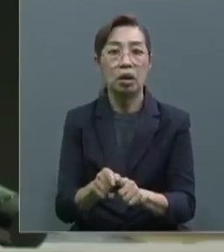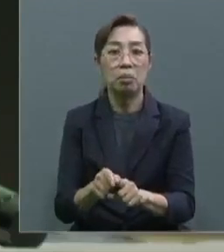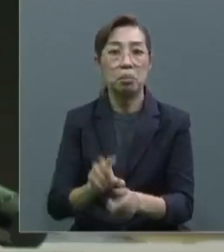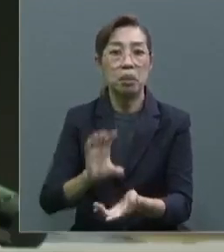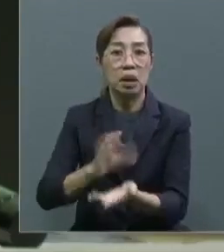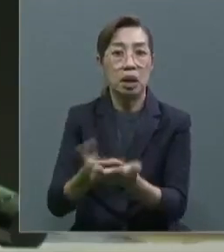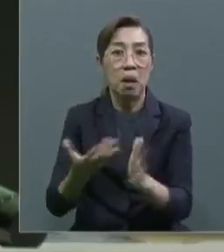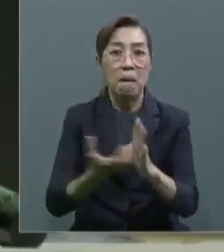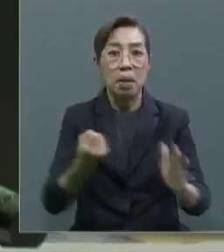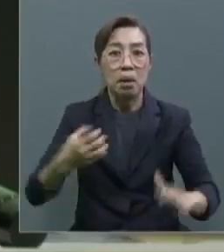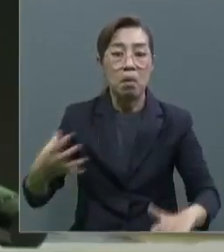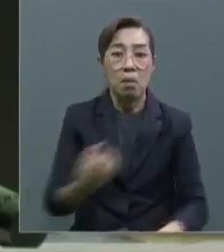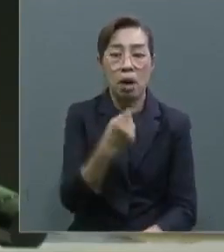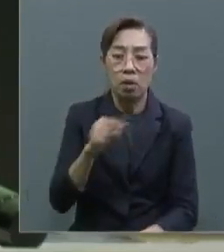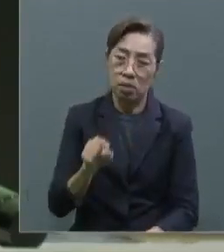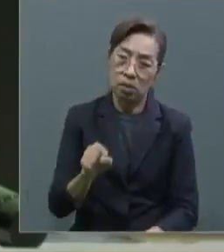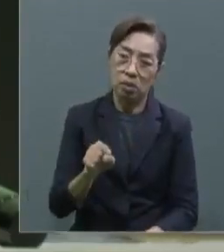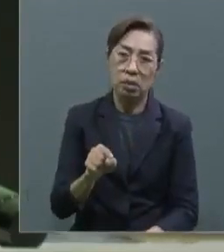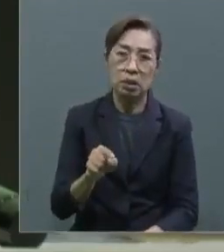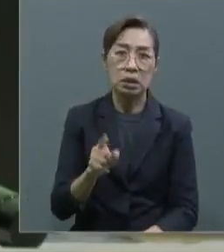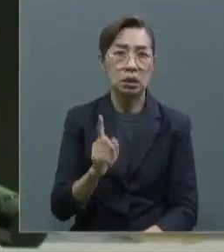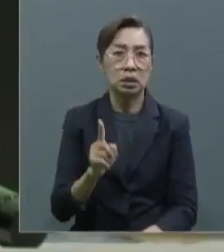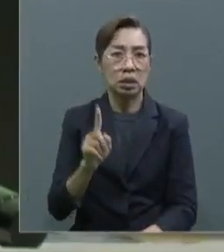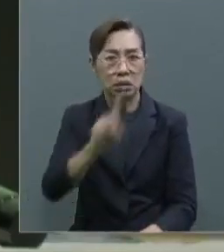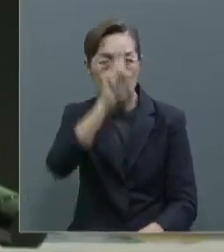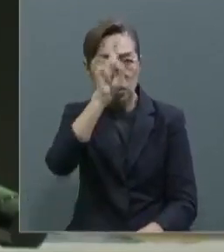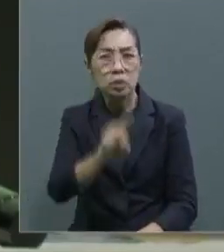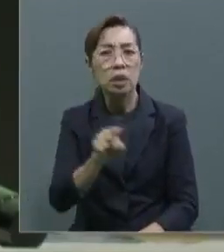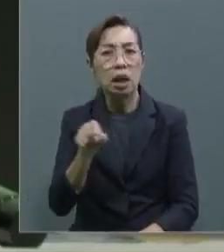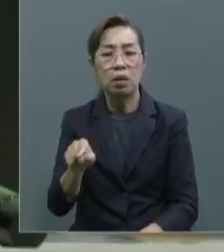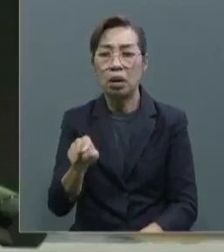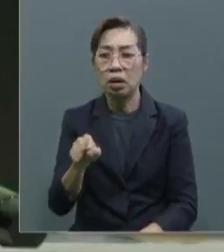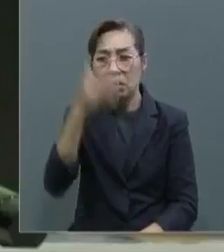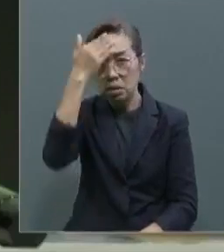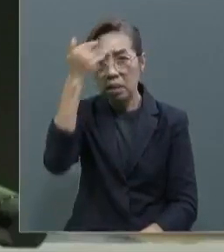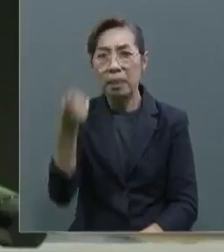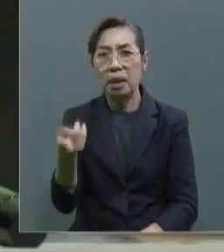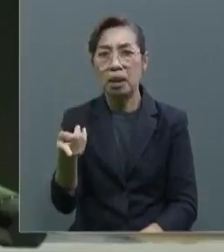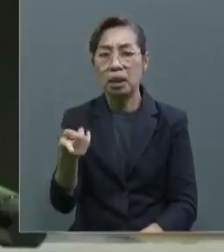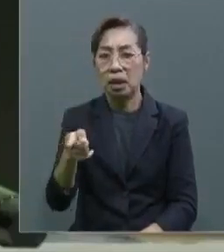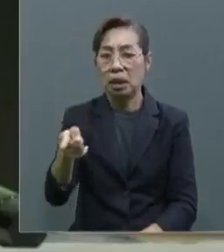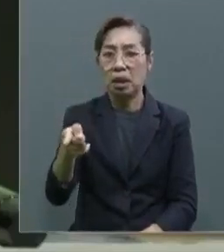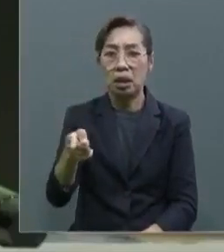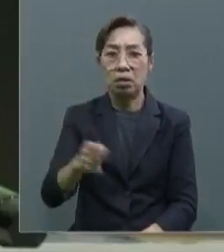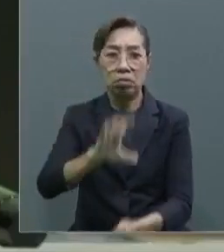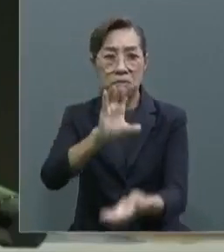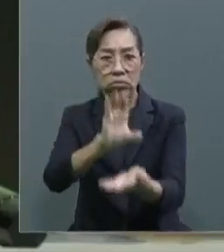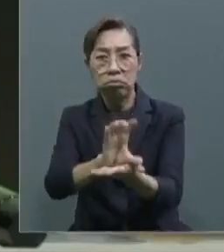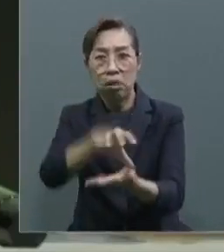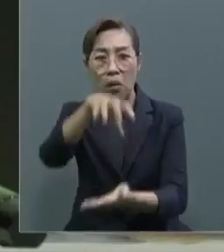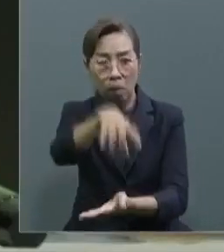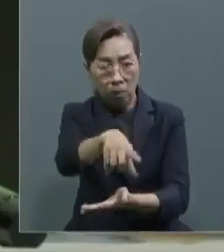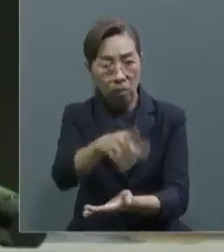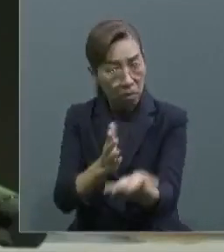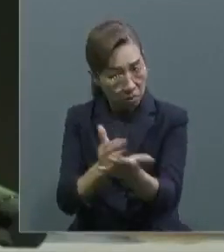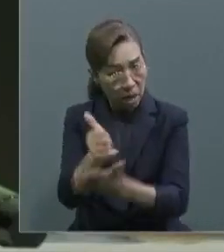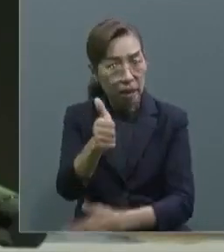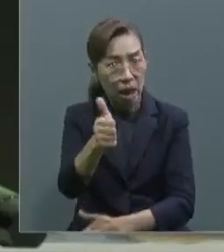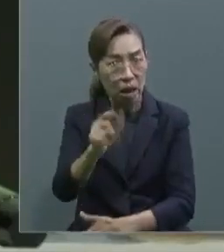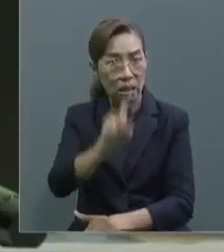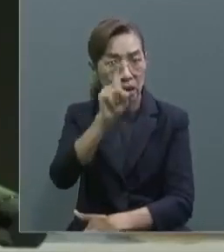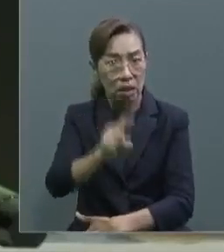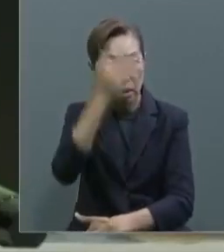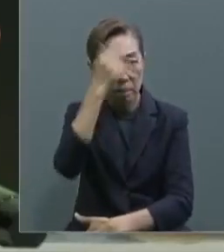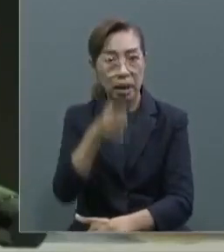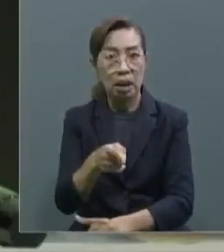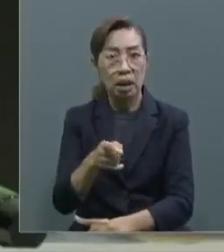บิกแบบเหมาจ่ายยิ่งเป็นข้อสงสัยอย่างใหญ่ว่าเอ๊ะทำไมสำนักงบประมาณผ่านงบประมาณตรงนี้มาได้ยังไง